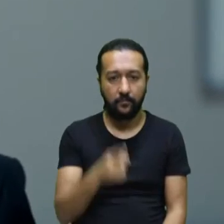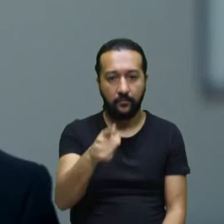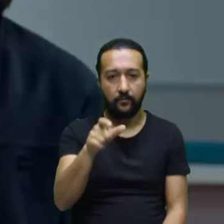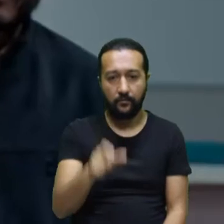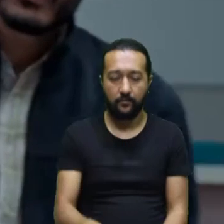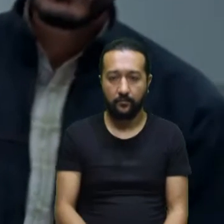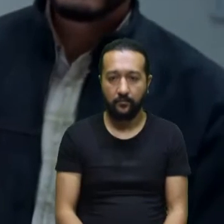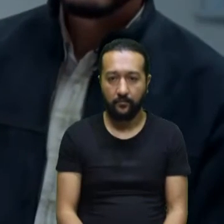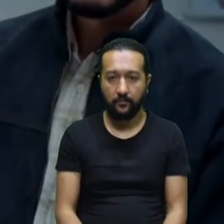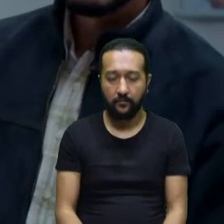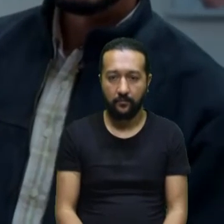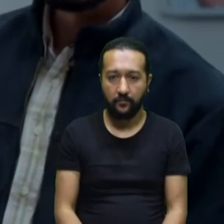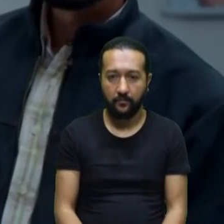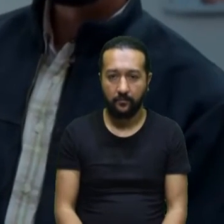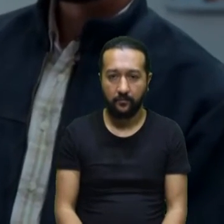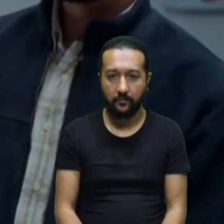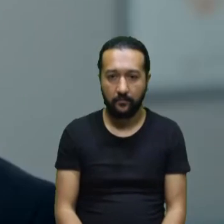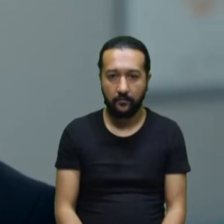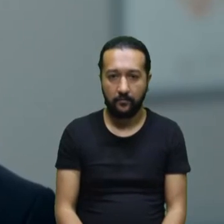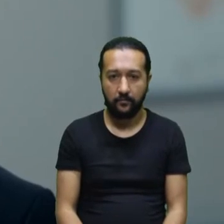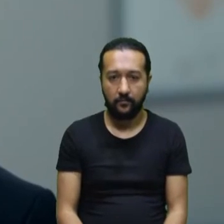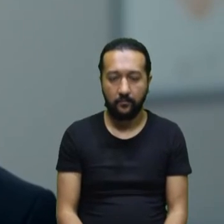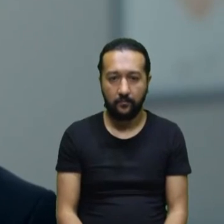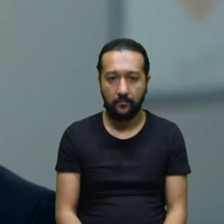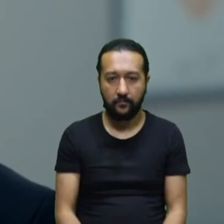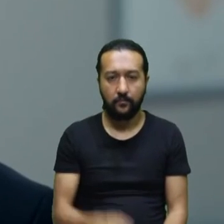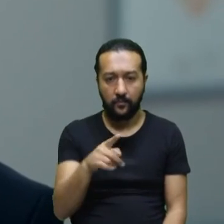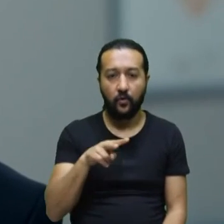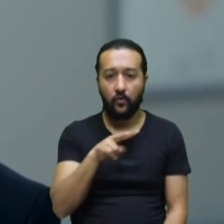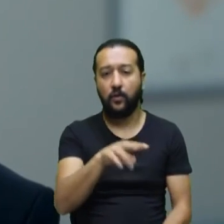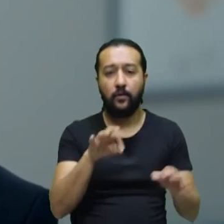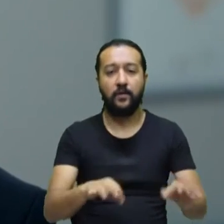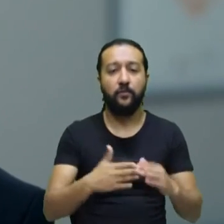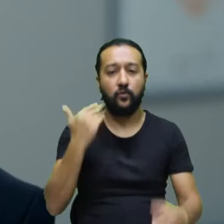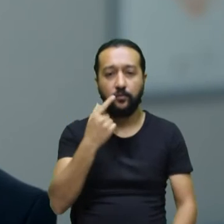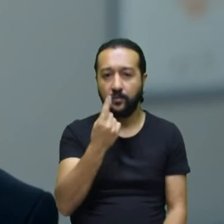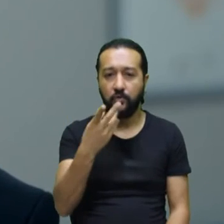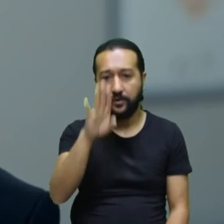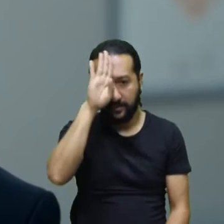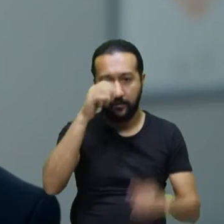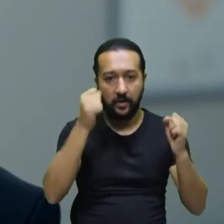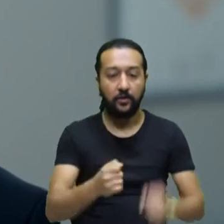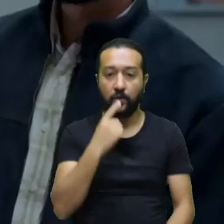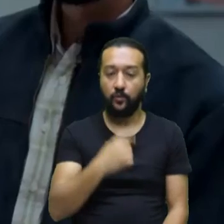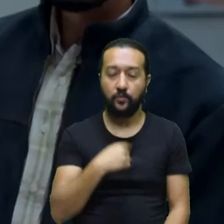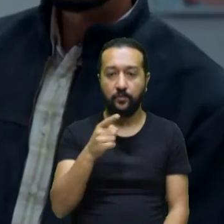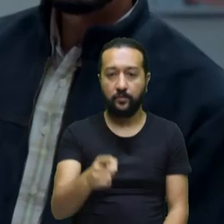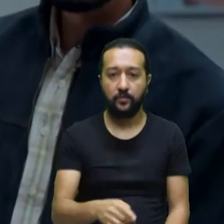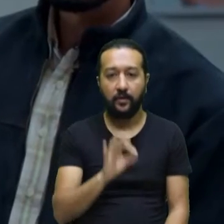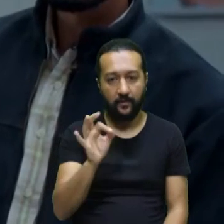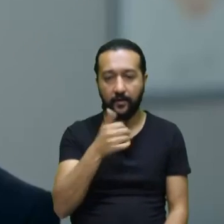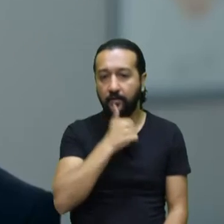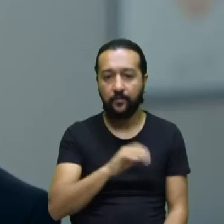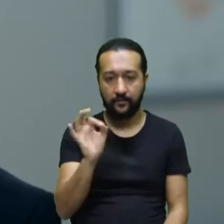Sen... Kerim bir adım karşısına çıktı, dinliyor. Yola çıkmadan önce birkaç gün İstanbul'da kaldığını söylemiştin.